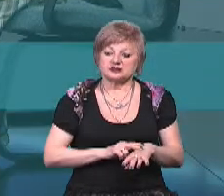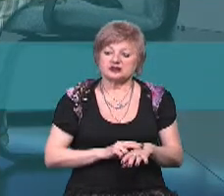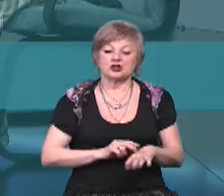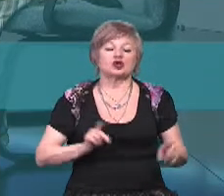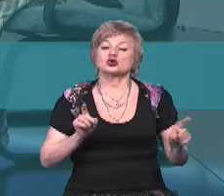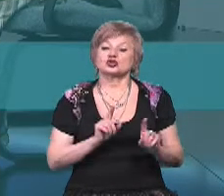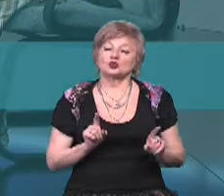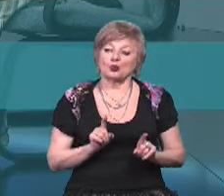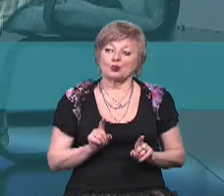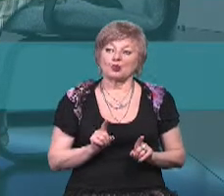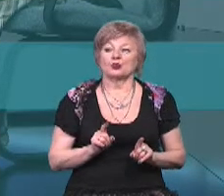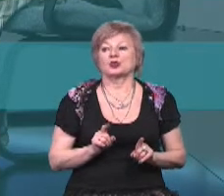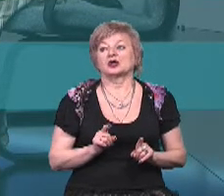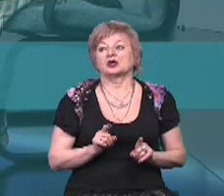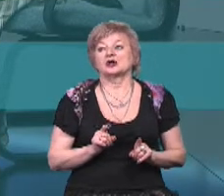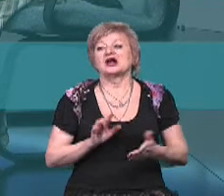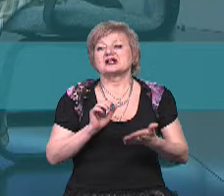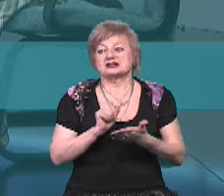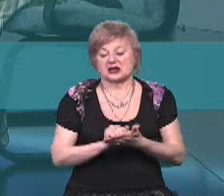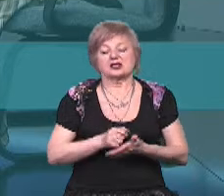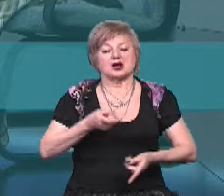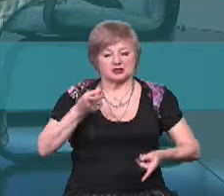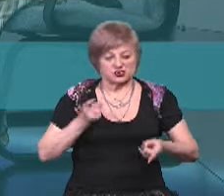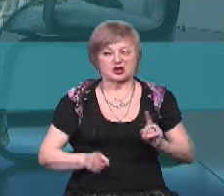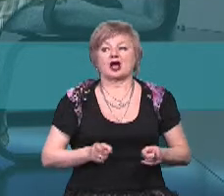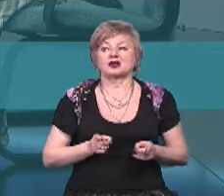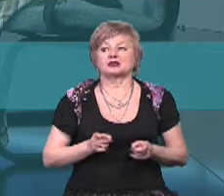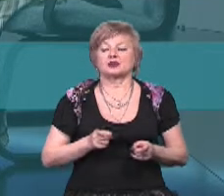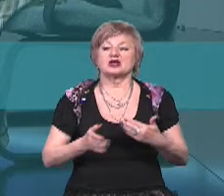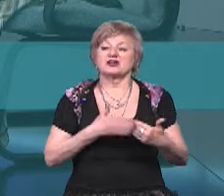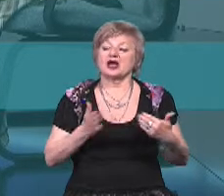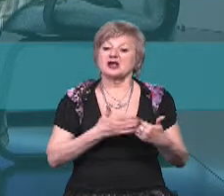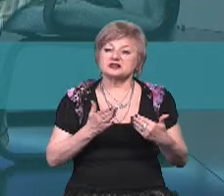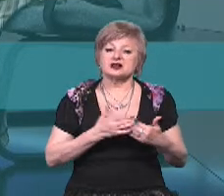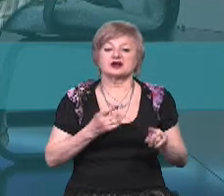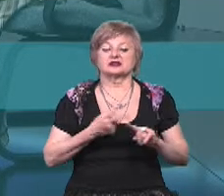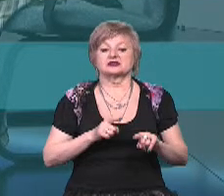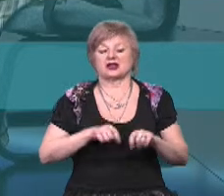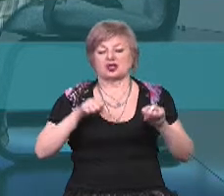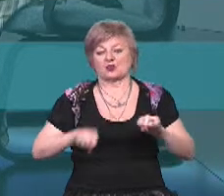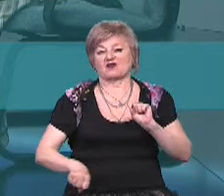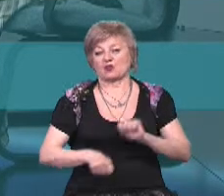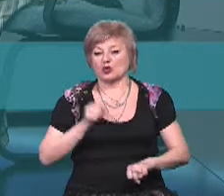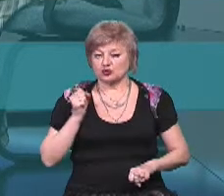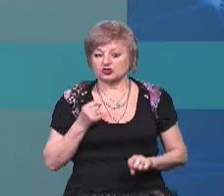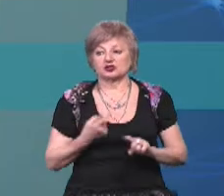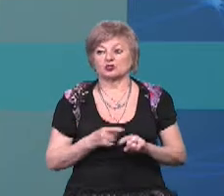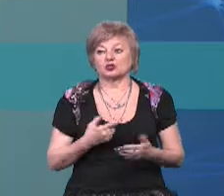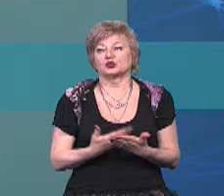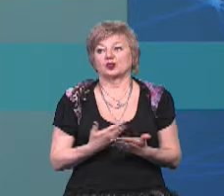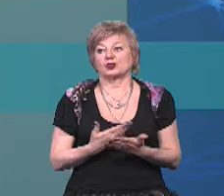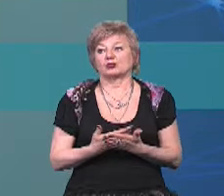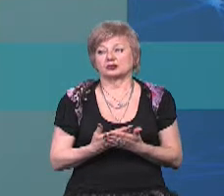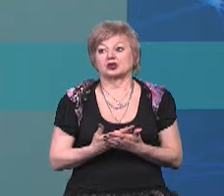щоб вони, скажімо так, займалися реальними покараннями за ці правопорушення. Тому що, наприклад, з